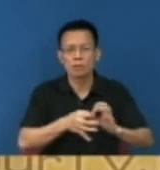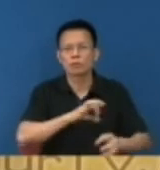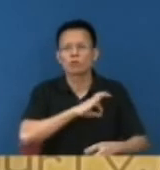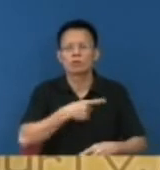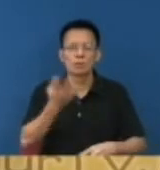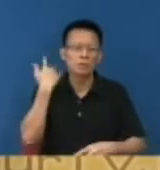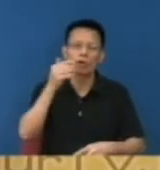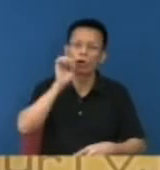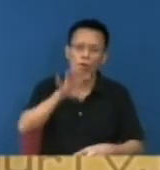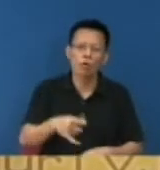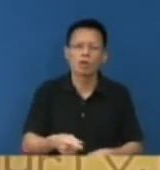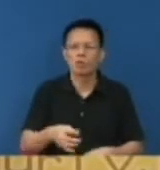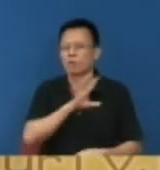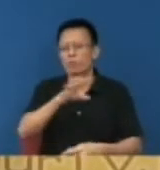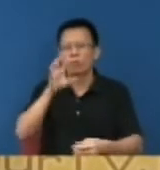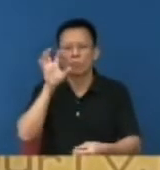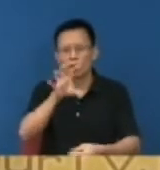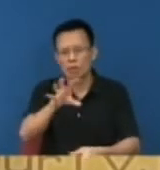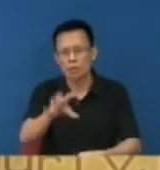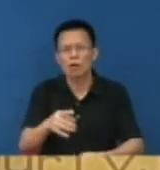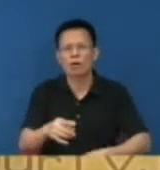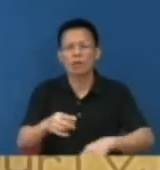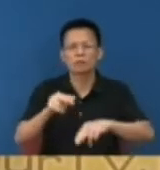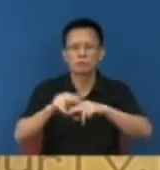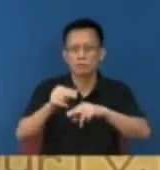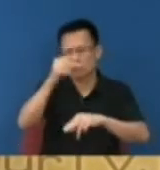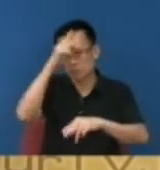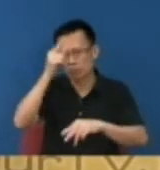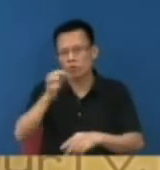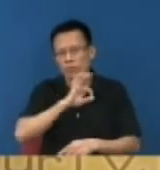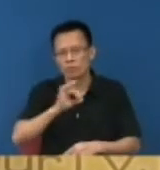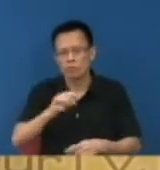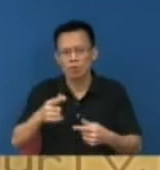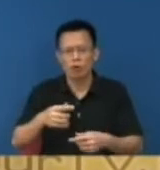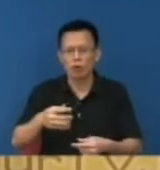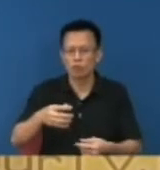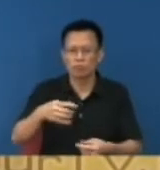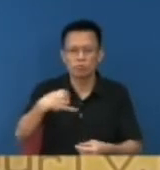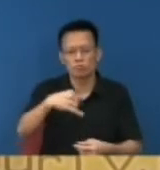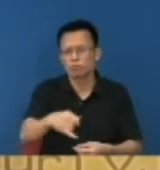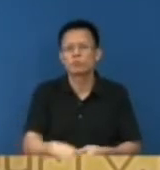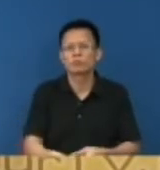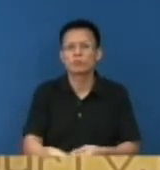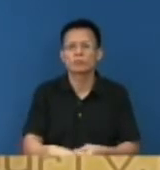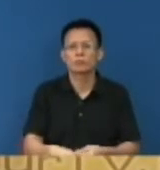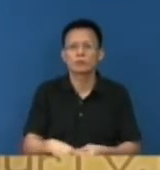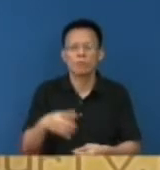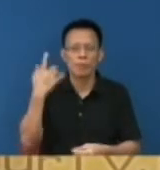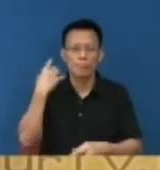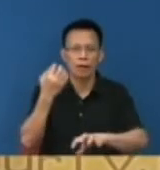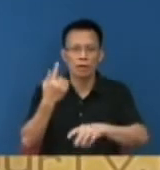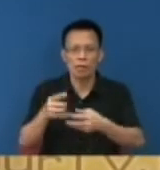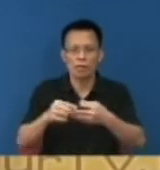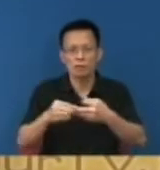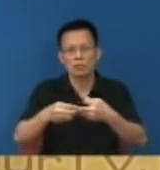鬼啊？同中央對抗冇前途噶。2004年劉千石嗰陣時仲係呢個民主派